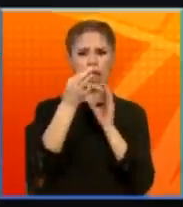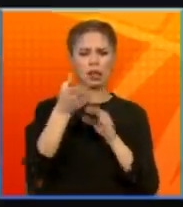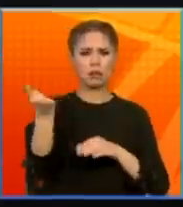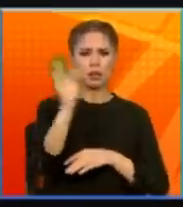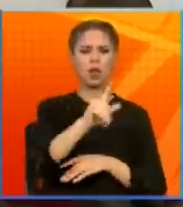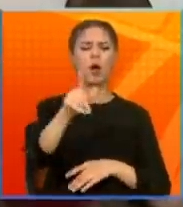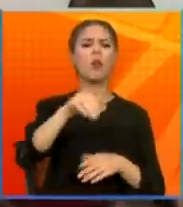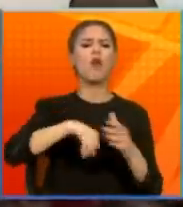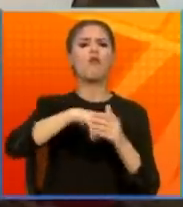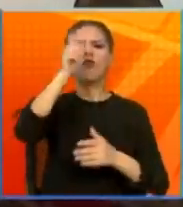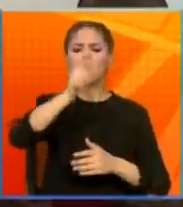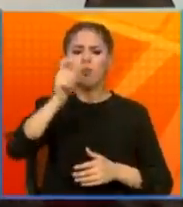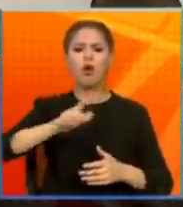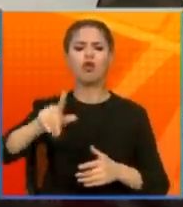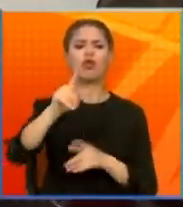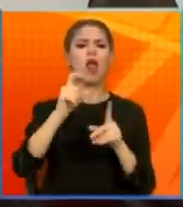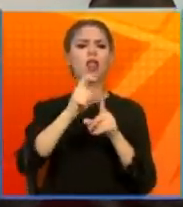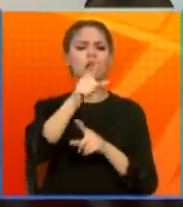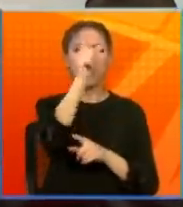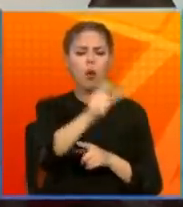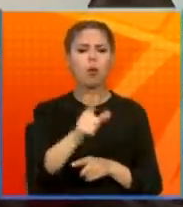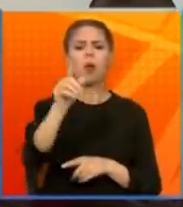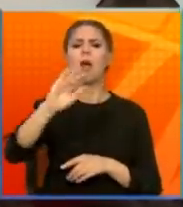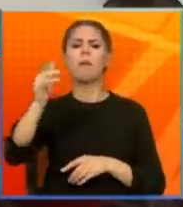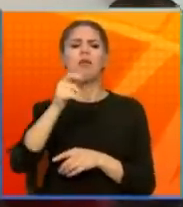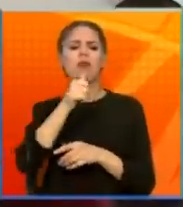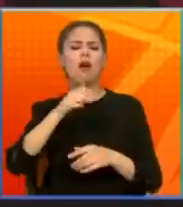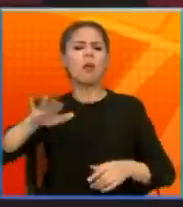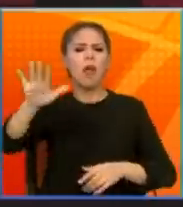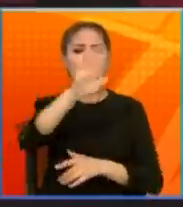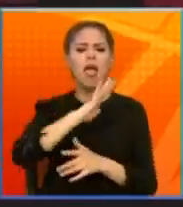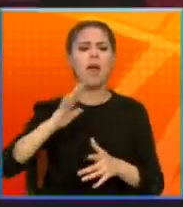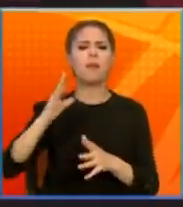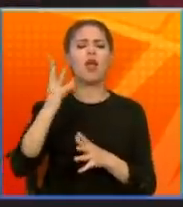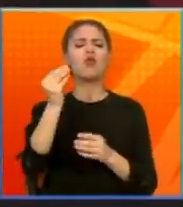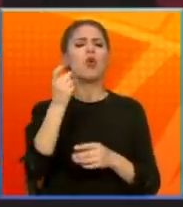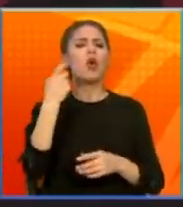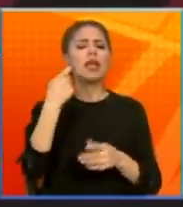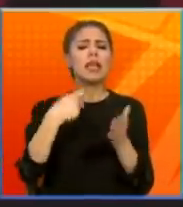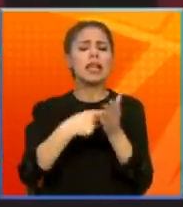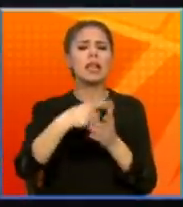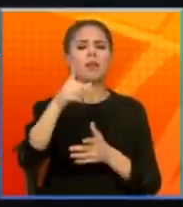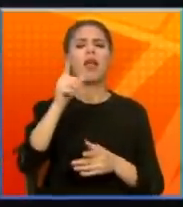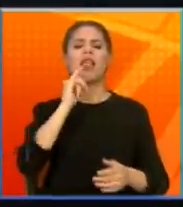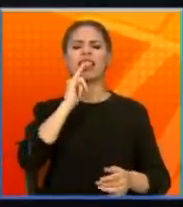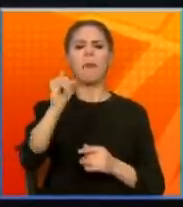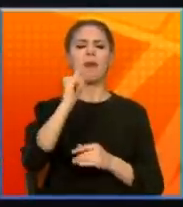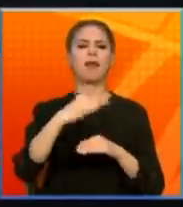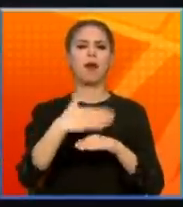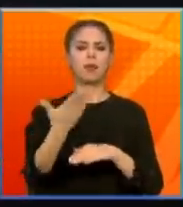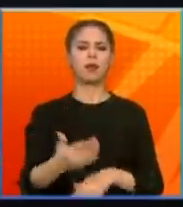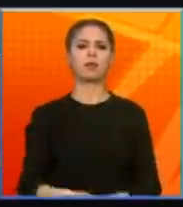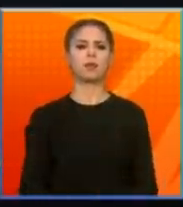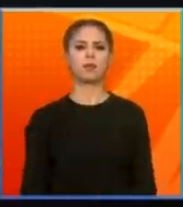ünlü futbolcular Didier Drogba ve Samuel Eto'o gibi isimlerin başını çektiği birçok isim sert tepki gösterdi.